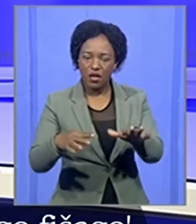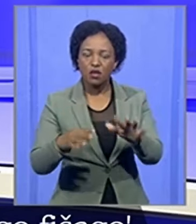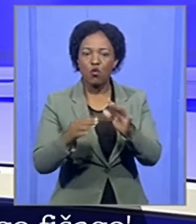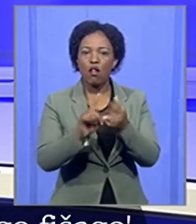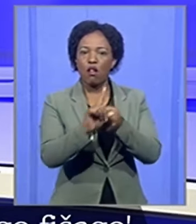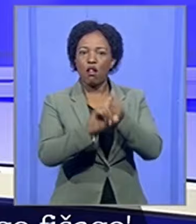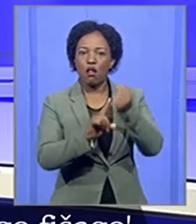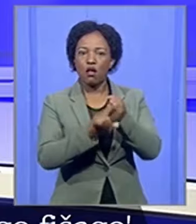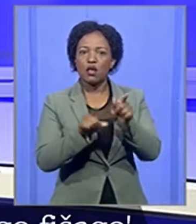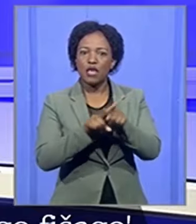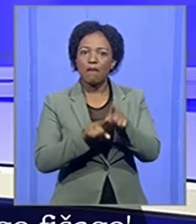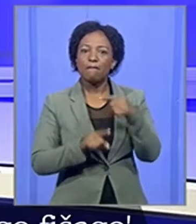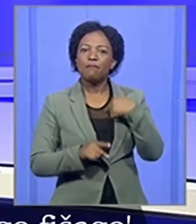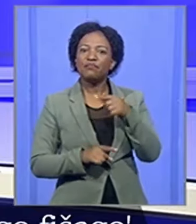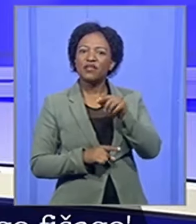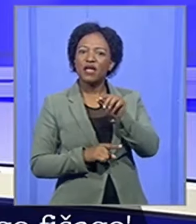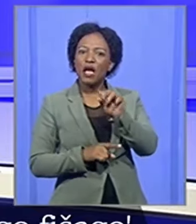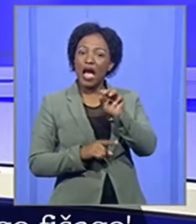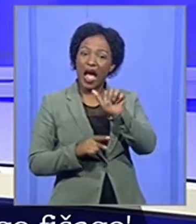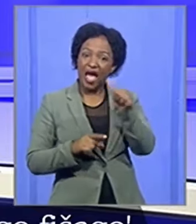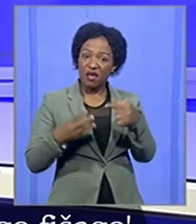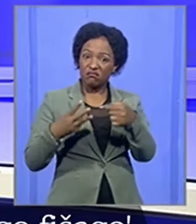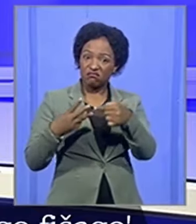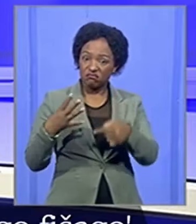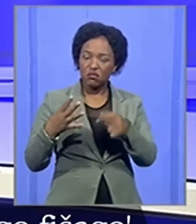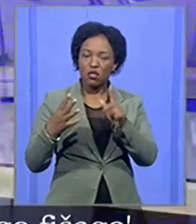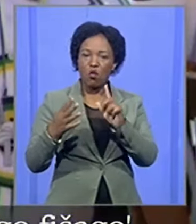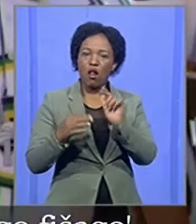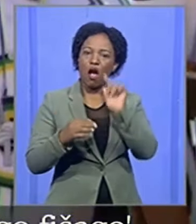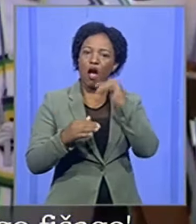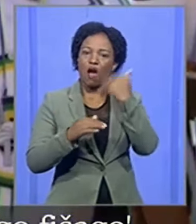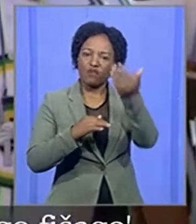Molambo Ngcuka le bona ba tla latelago.